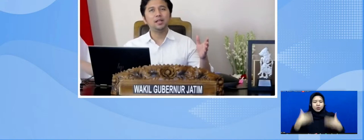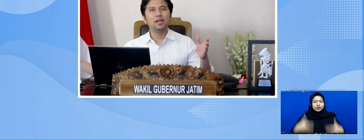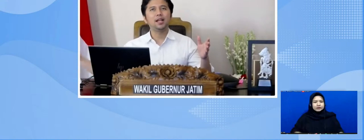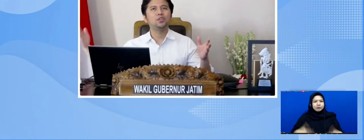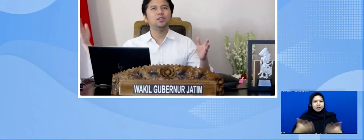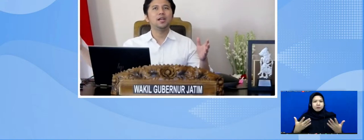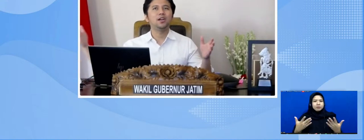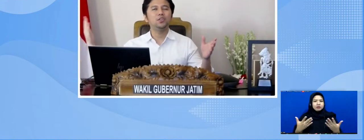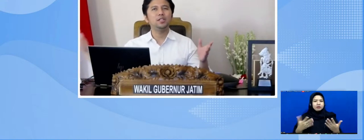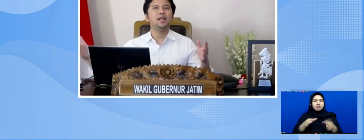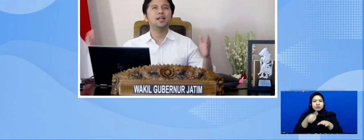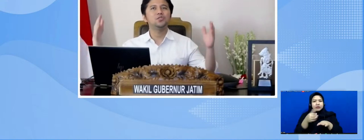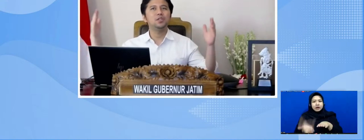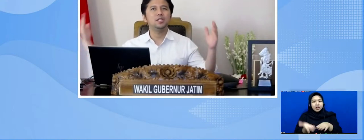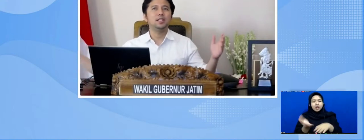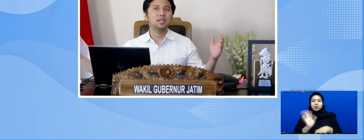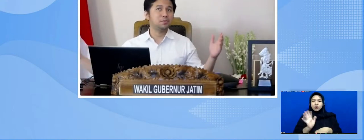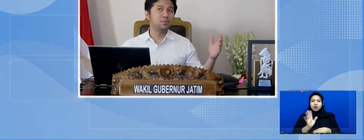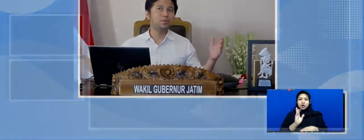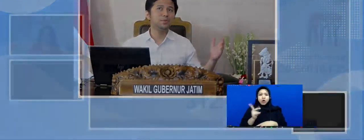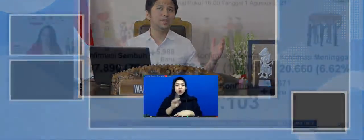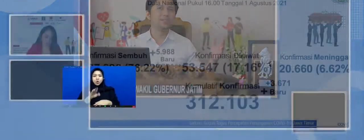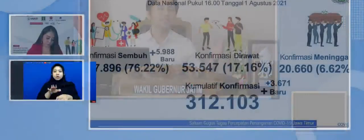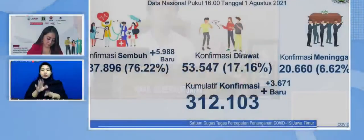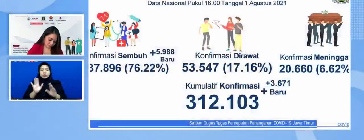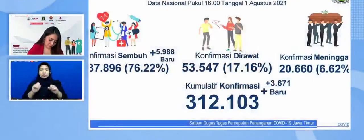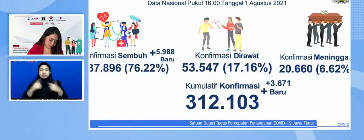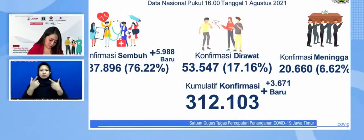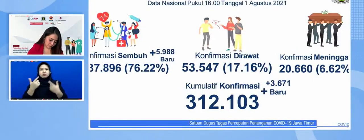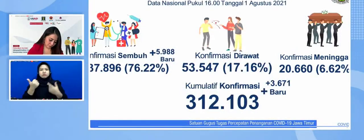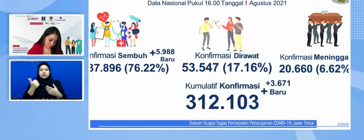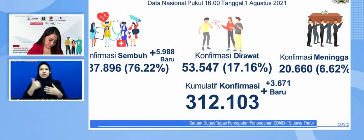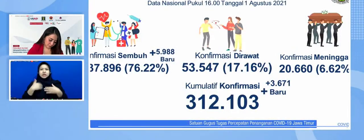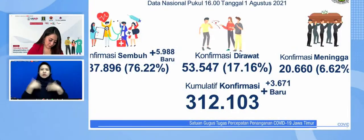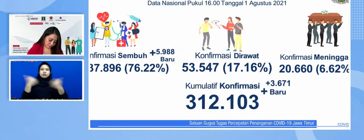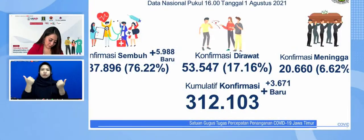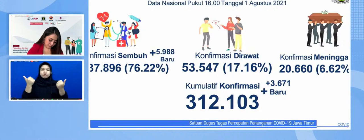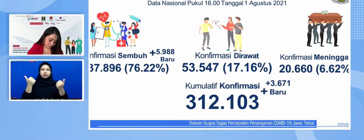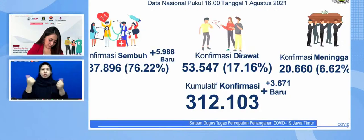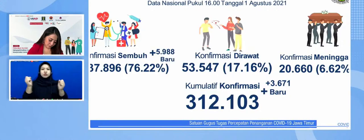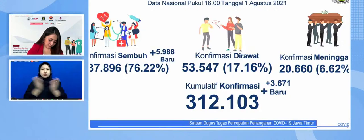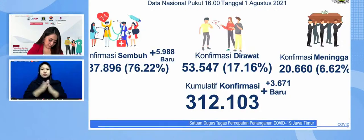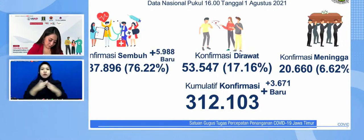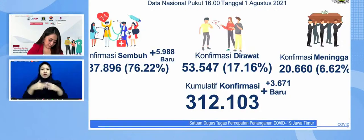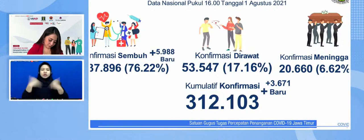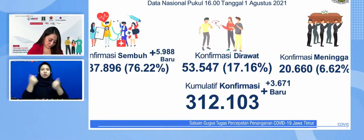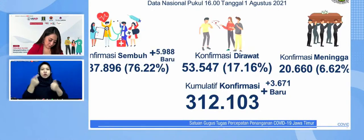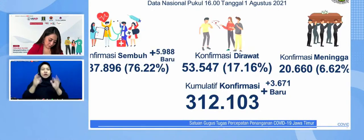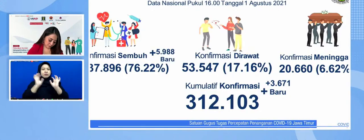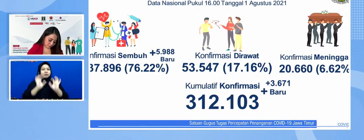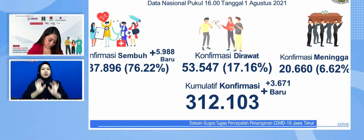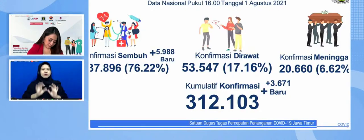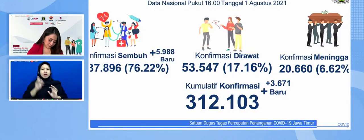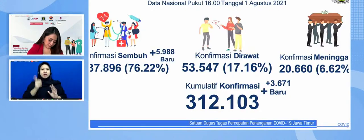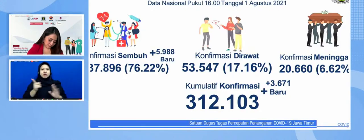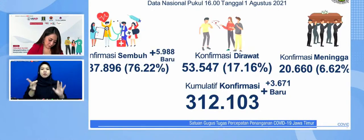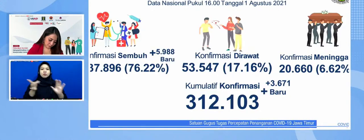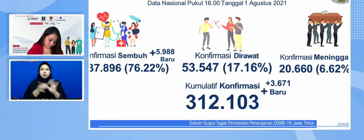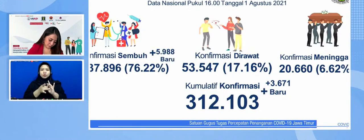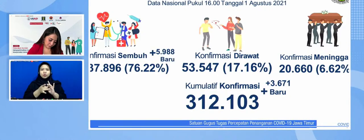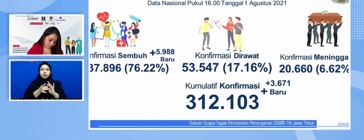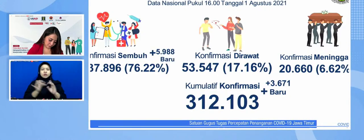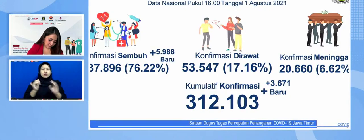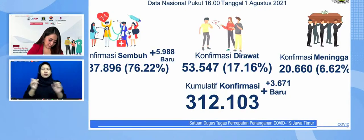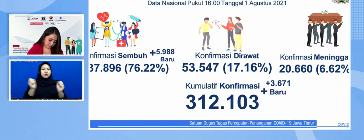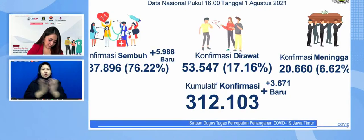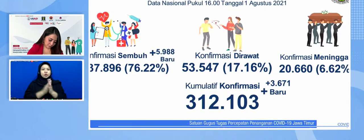mohon maaf, meninggal atau tidak. Kalau tidak, langsung dideklar sembuh. Gitu. Jadi angka kesembuhan ini akan banyak berkorelasi juga dengan angka